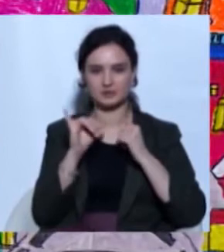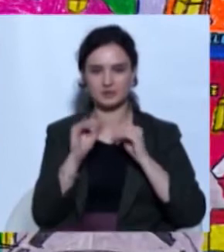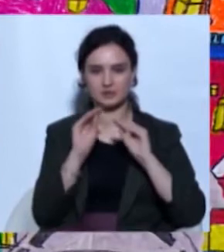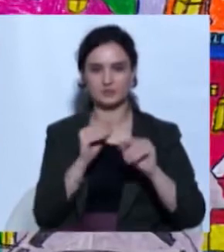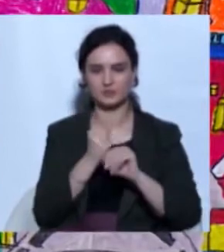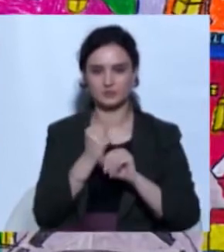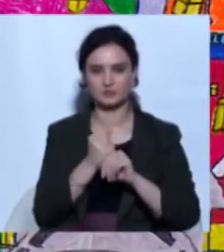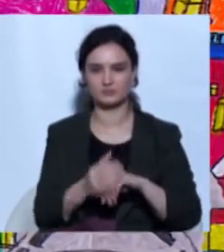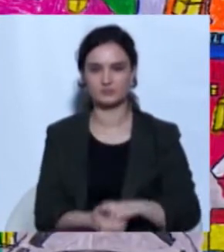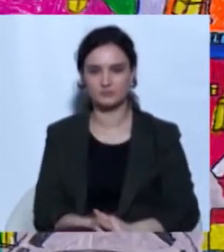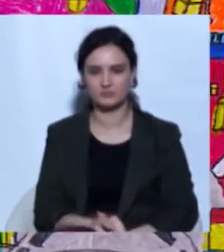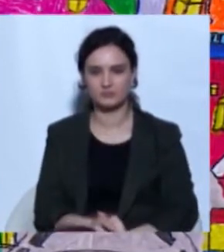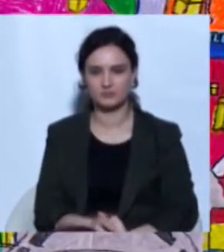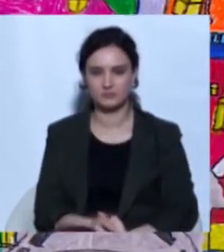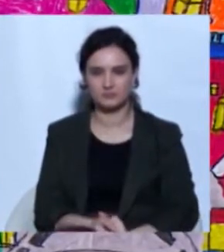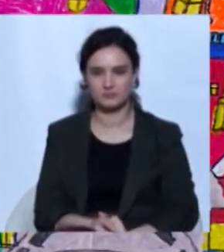დავდოთ?